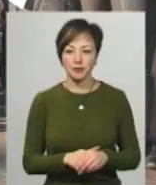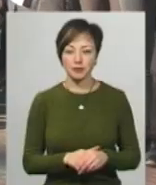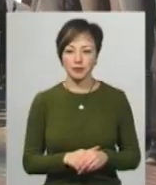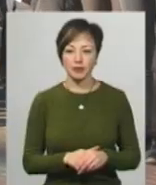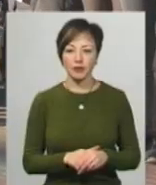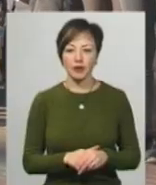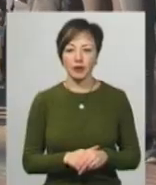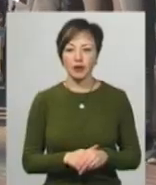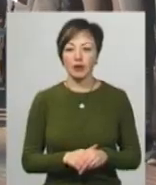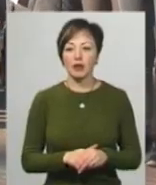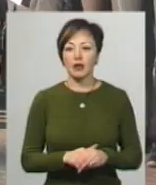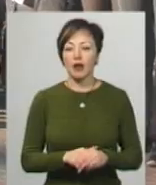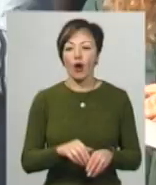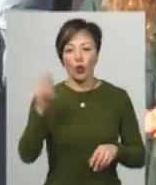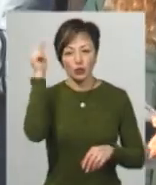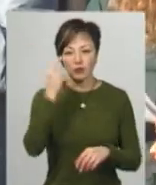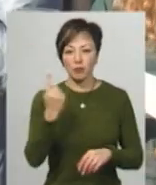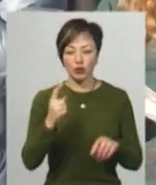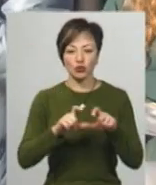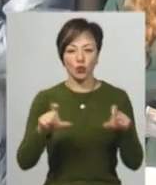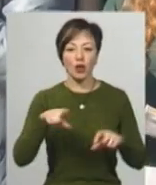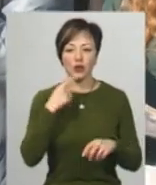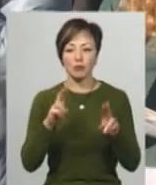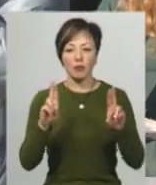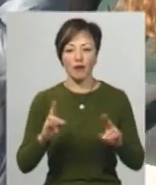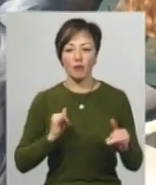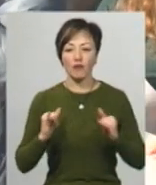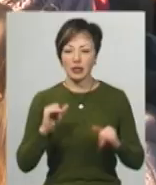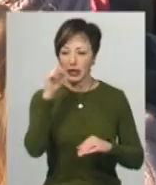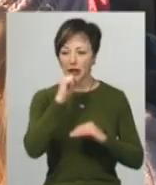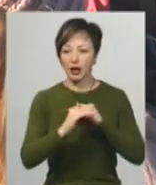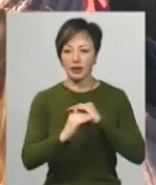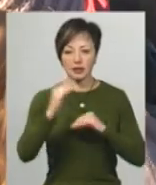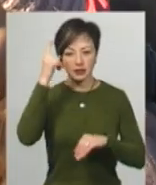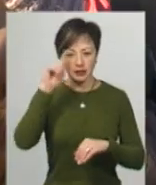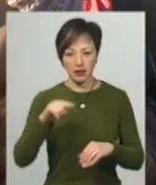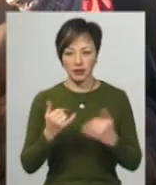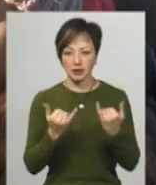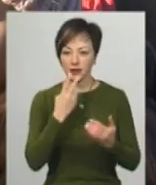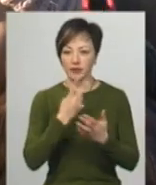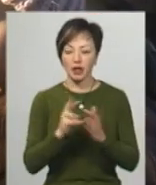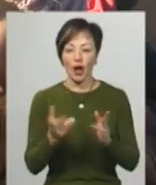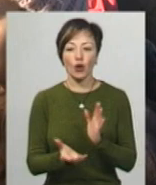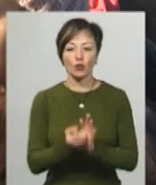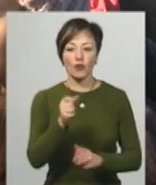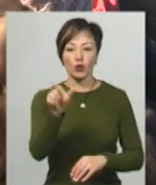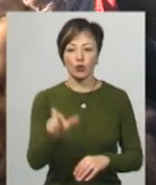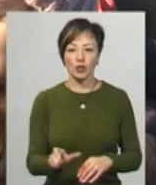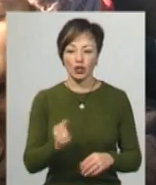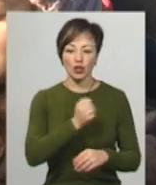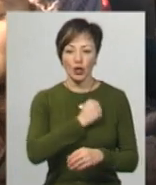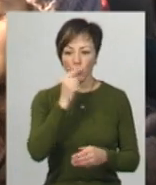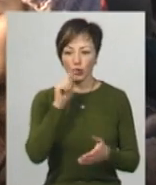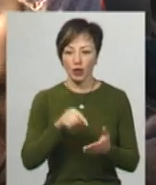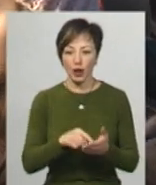Назад. Єлизавета Кушнерик, учениця першої школи, каже, правила поведінки на кризі знає. І ось ми тільки що довелося, як рятувати людину, яка, на жаль,